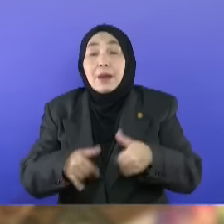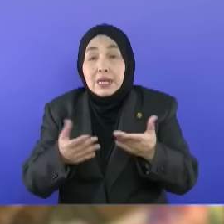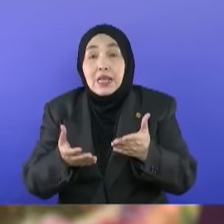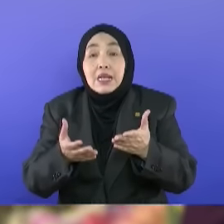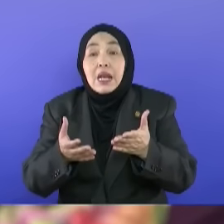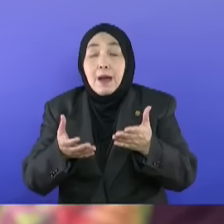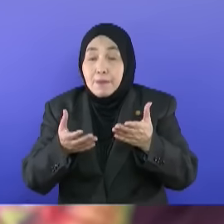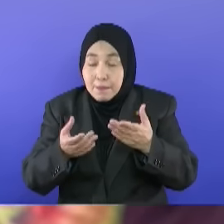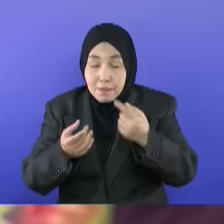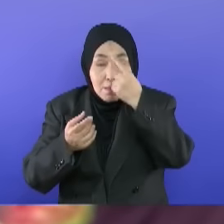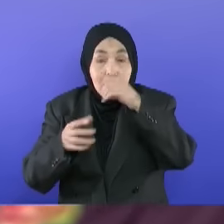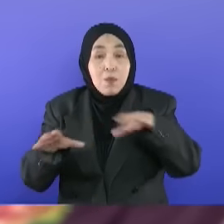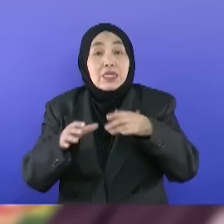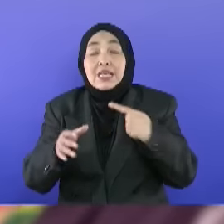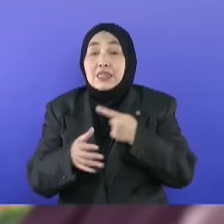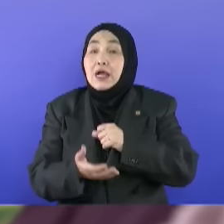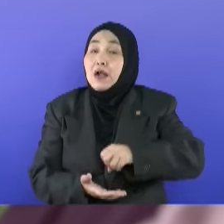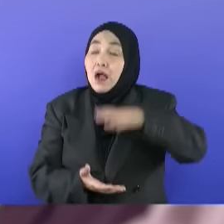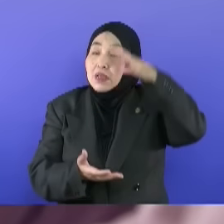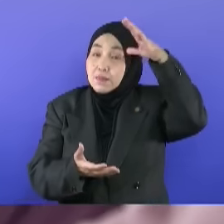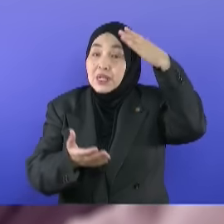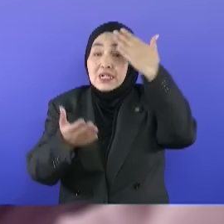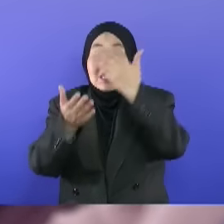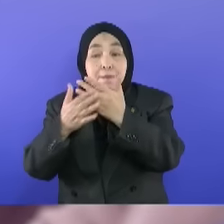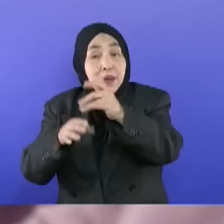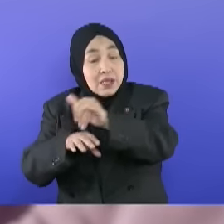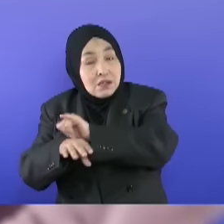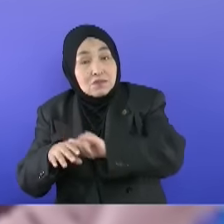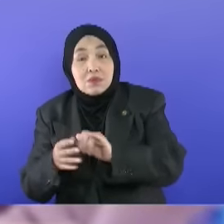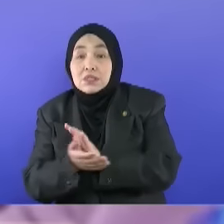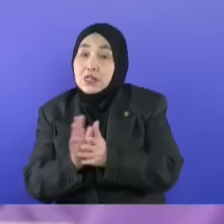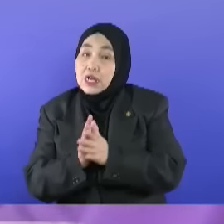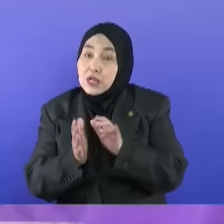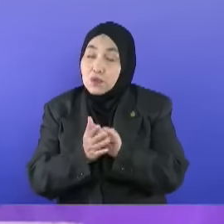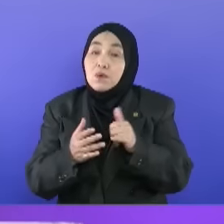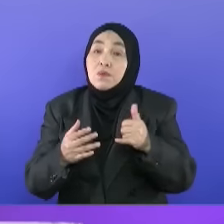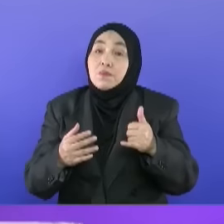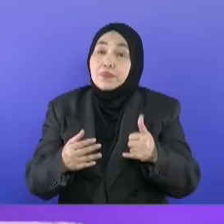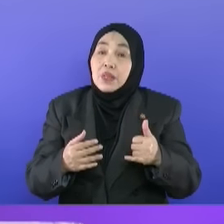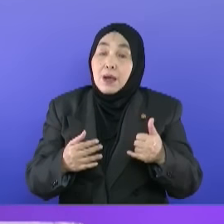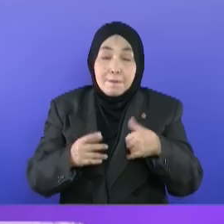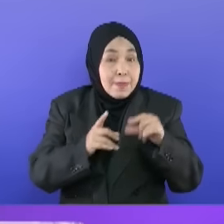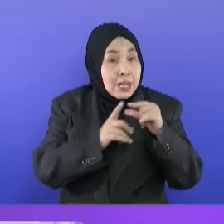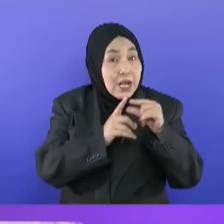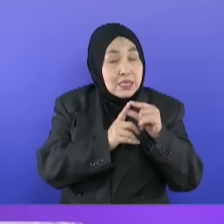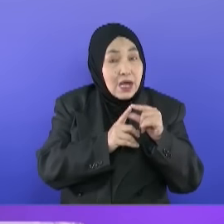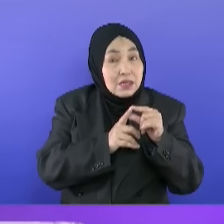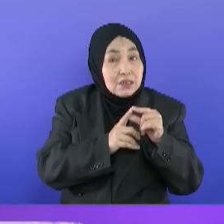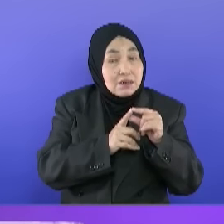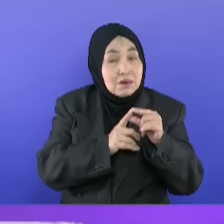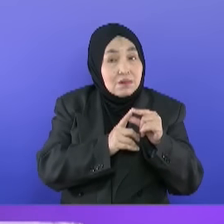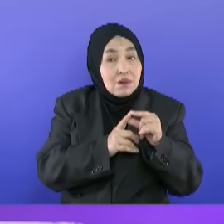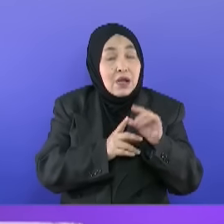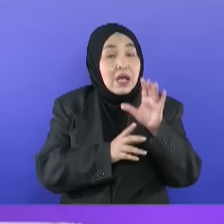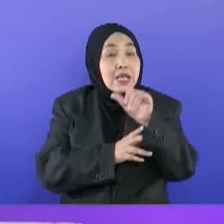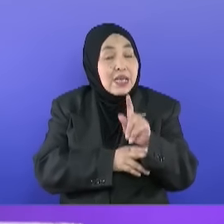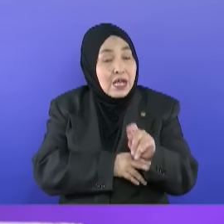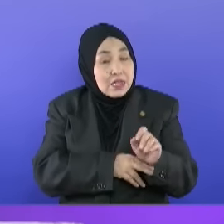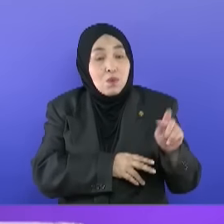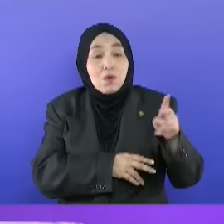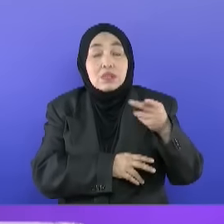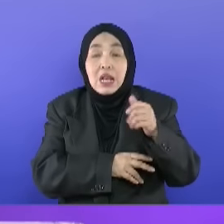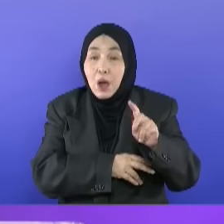kita kaya dan mewah bila sampai di syurga. Maka itu adalah perkataannya yatlunahu